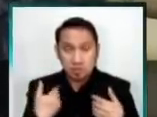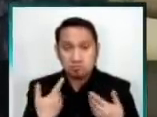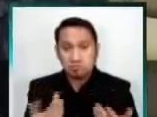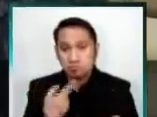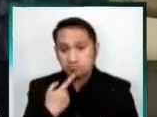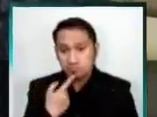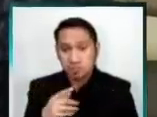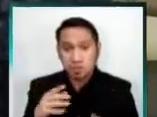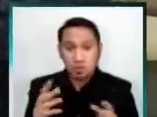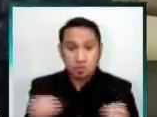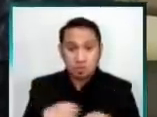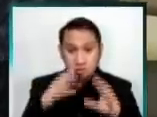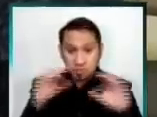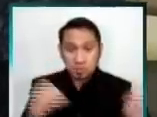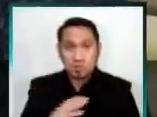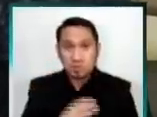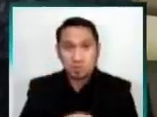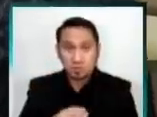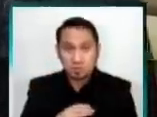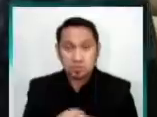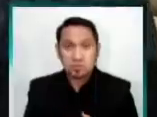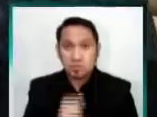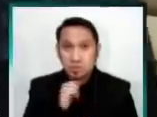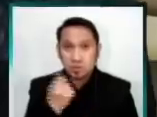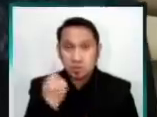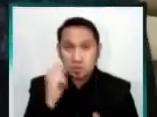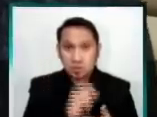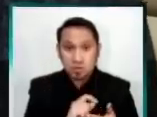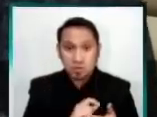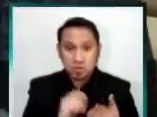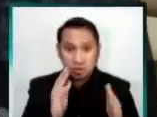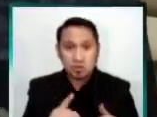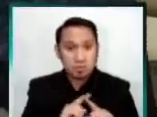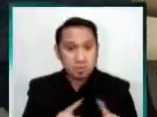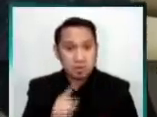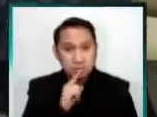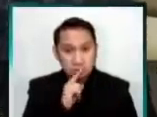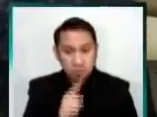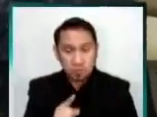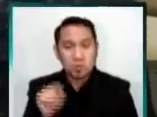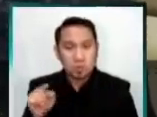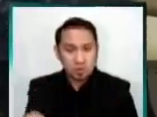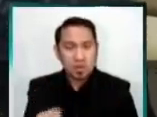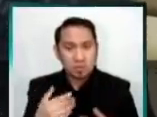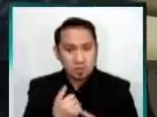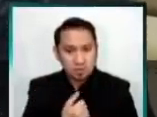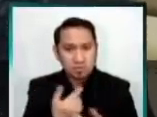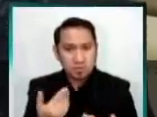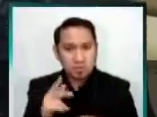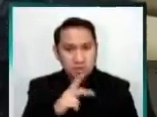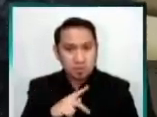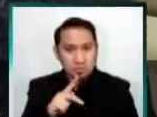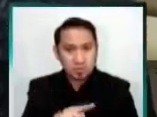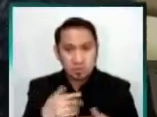palasyo sa mga naulilan ni Chunil na anilay hindi lang isang manunulat, kundi isang tunay na makabayang Pilipino. Nag-post din ng